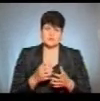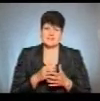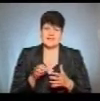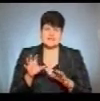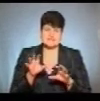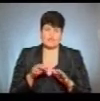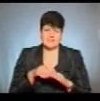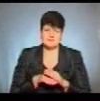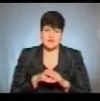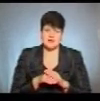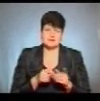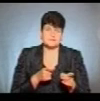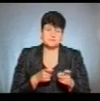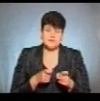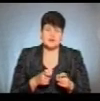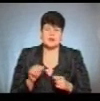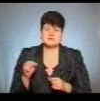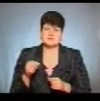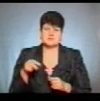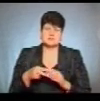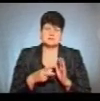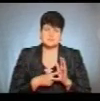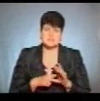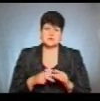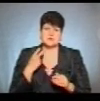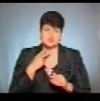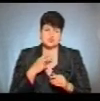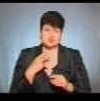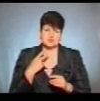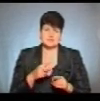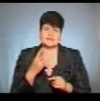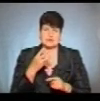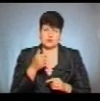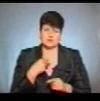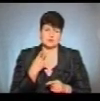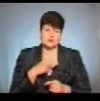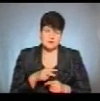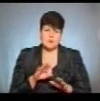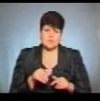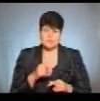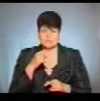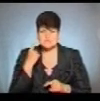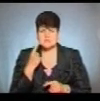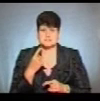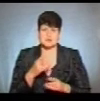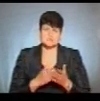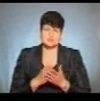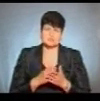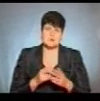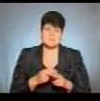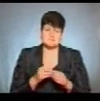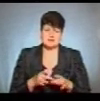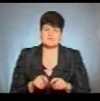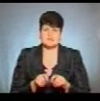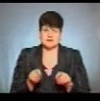боєприпасів. У серпні 2017-го його засудили до понад 3 років позбавлення волі. Потім Російська Федеральна служба безпеки